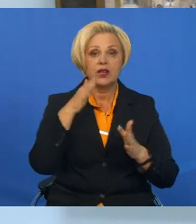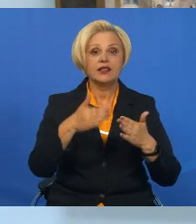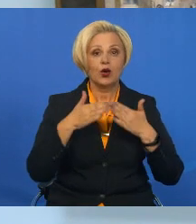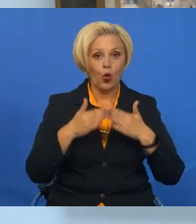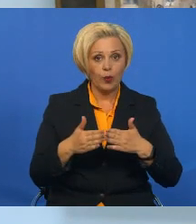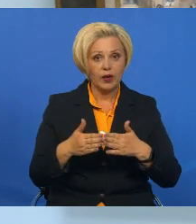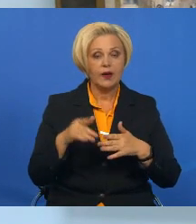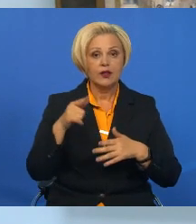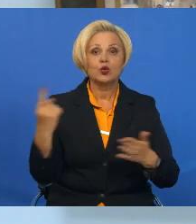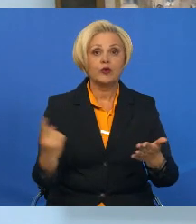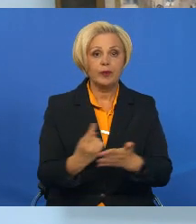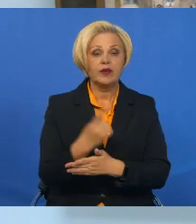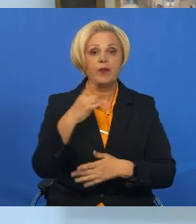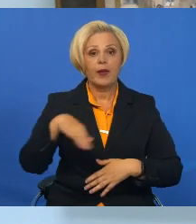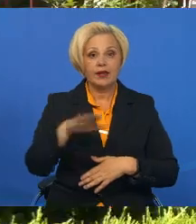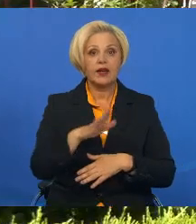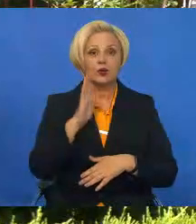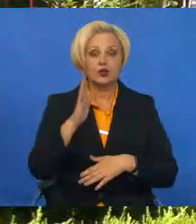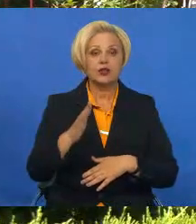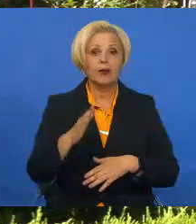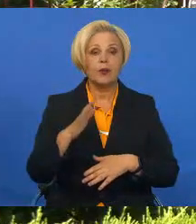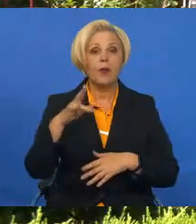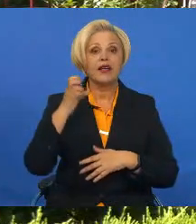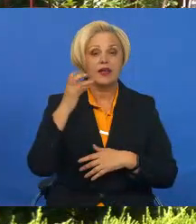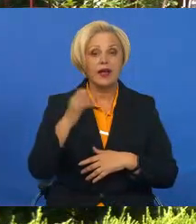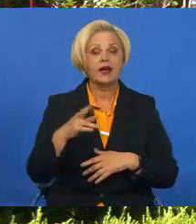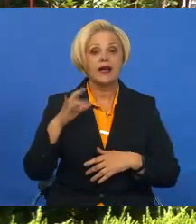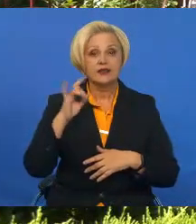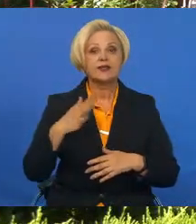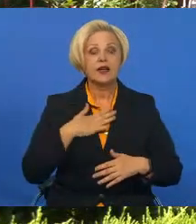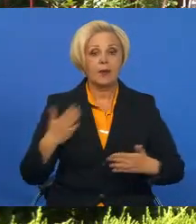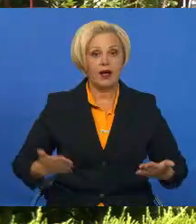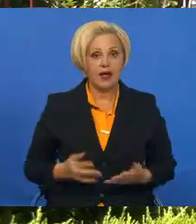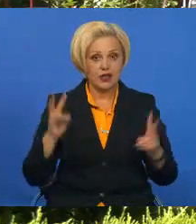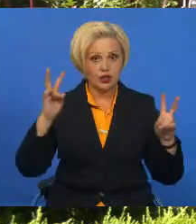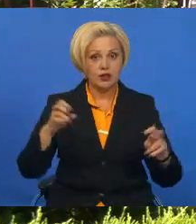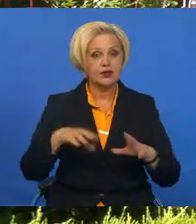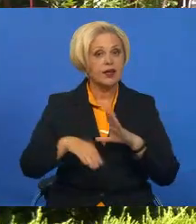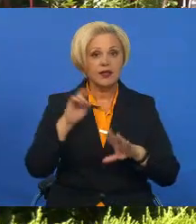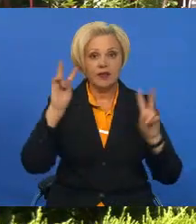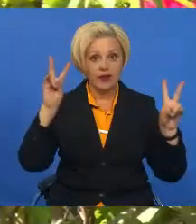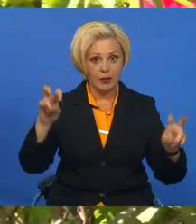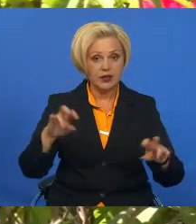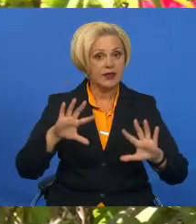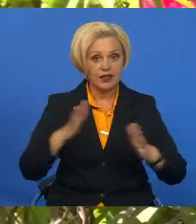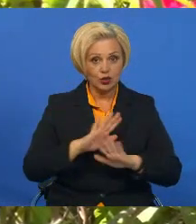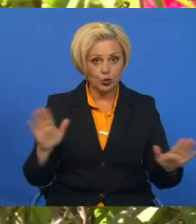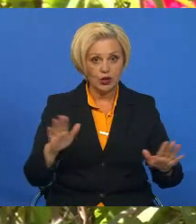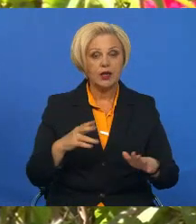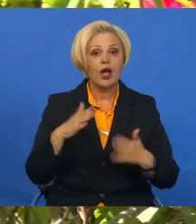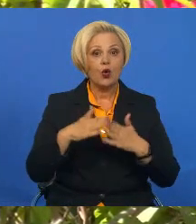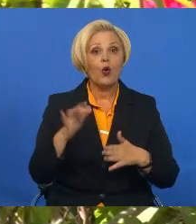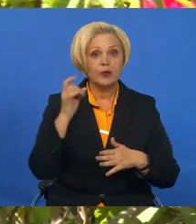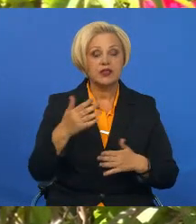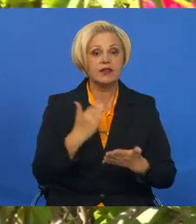Гомеля. Тут упершыню в Беларуси пройдзе опен-эйр «Цирк. Моё жыццё». Тема абрана не выпадкова. Гомельский цирк, який з'яўляецца